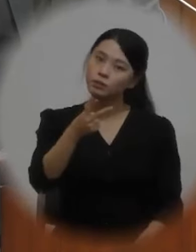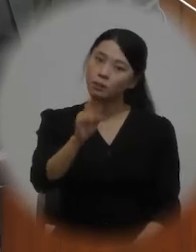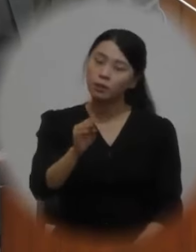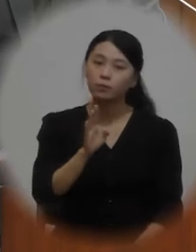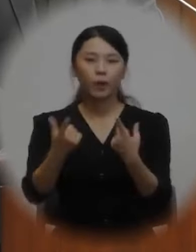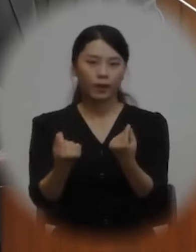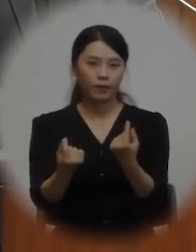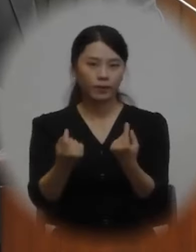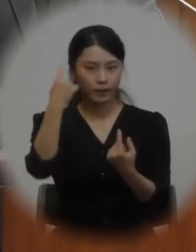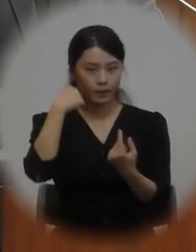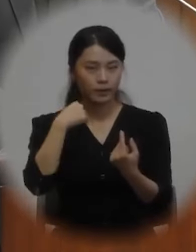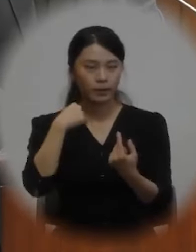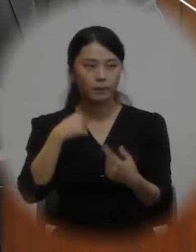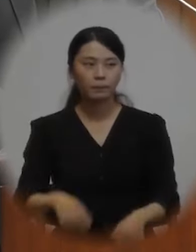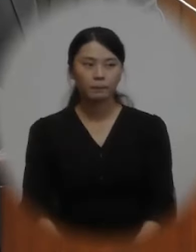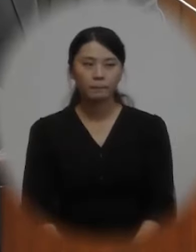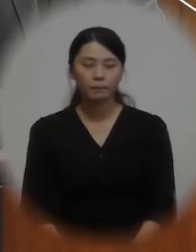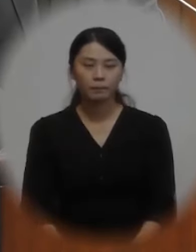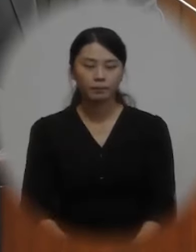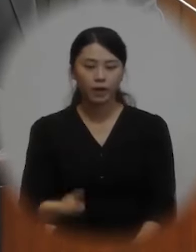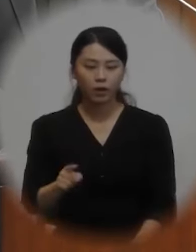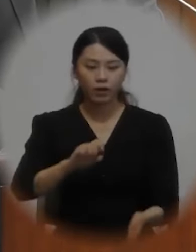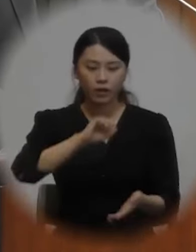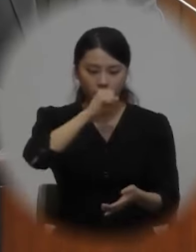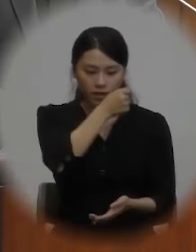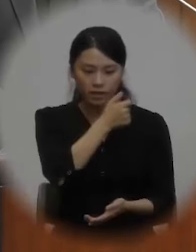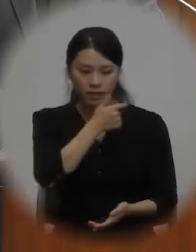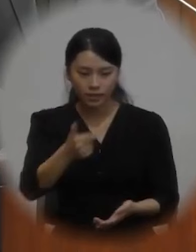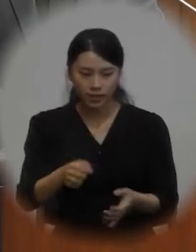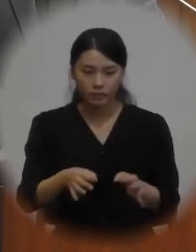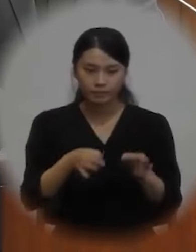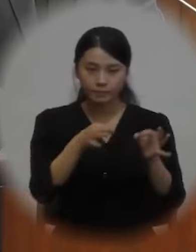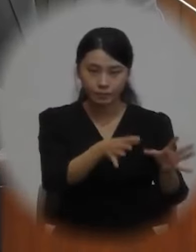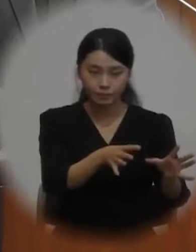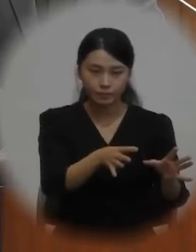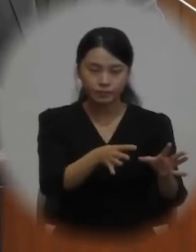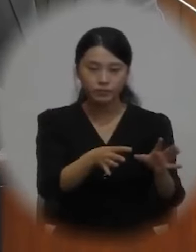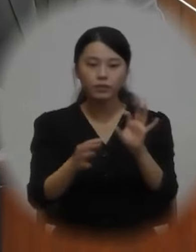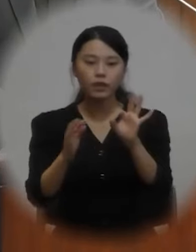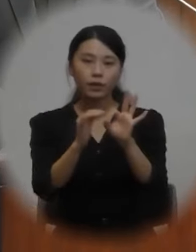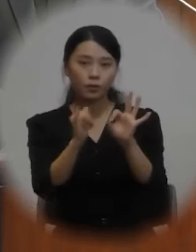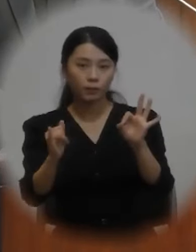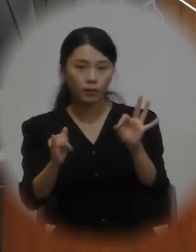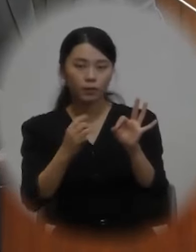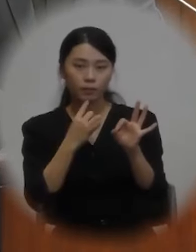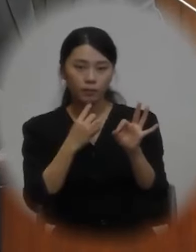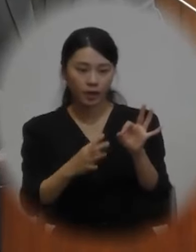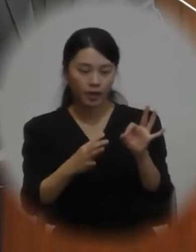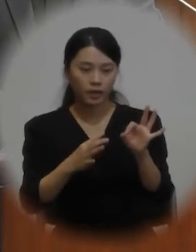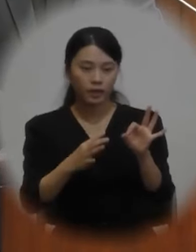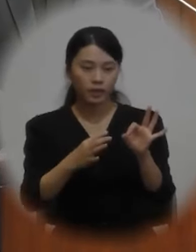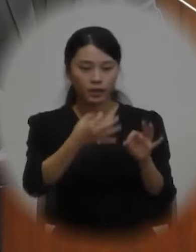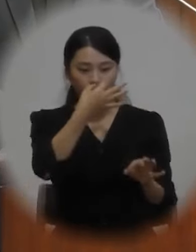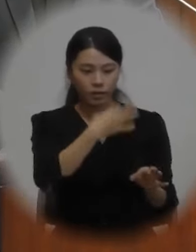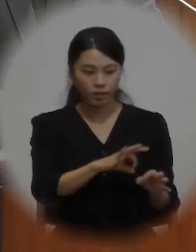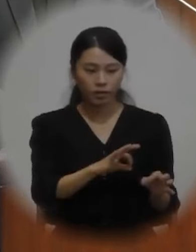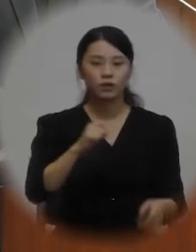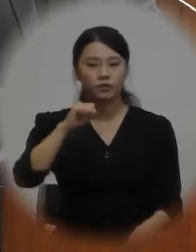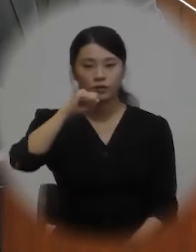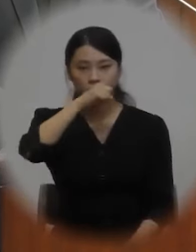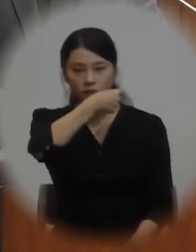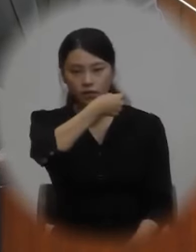정도 들어가는데 이 정도의 예산을 들여서 한 10명 정도의 직원에게 이게 혜택이 돌아가는 것에 대해서